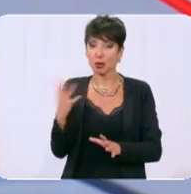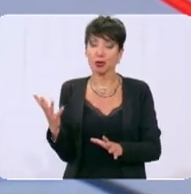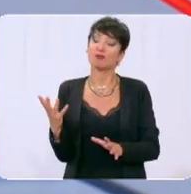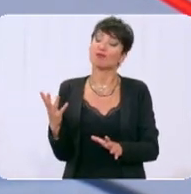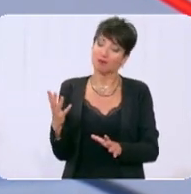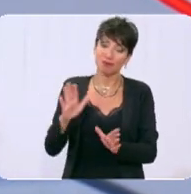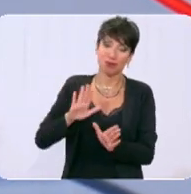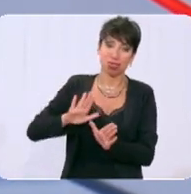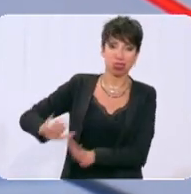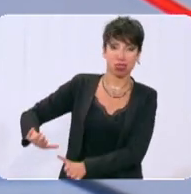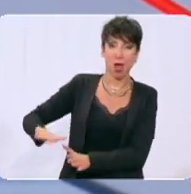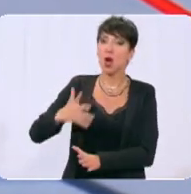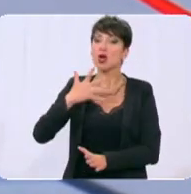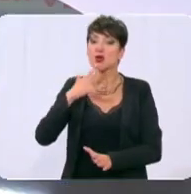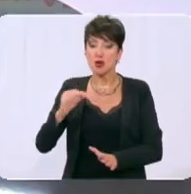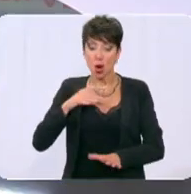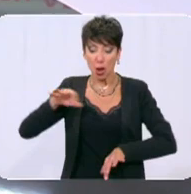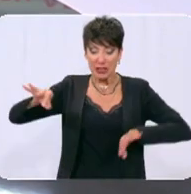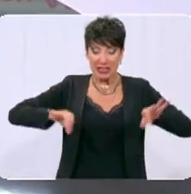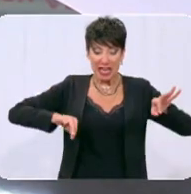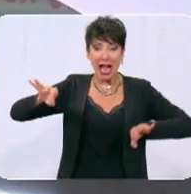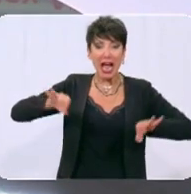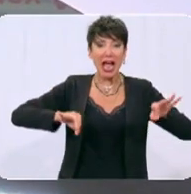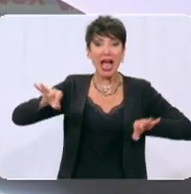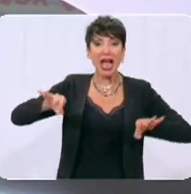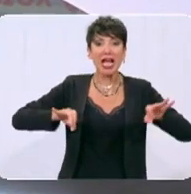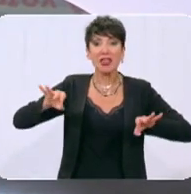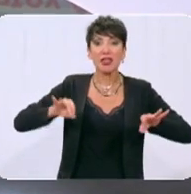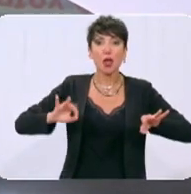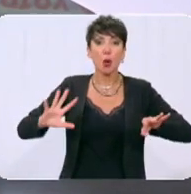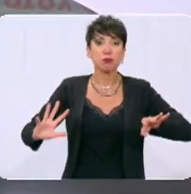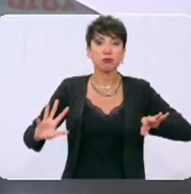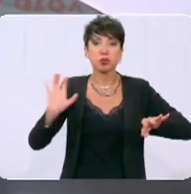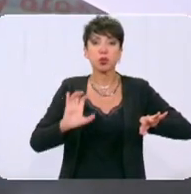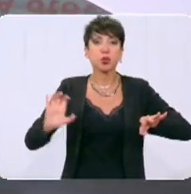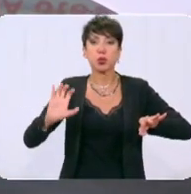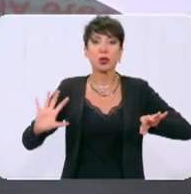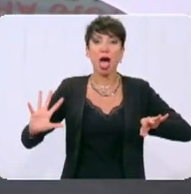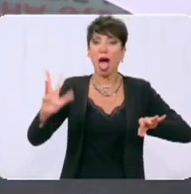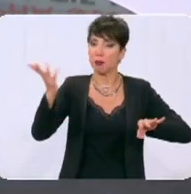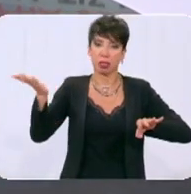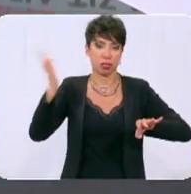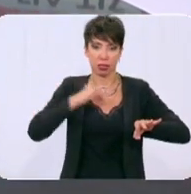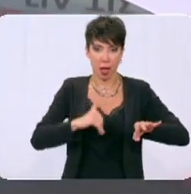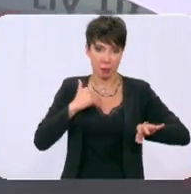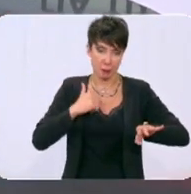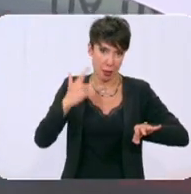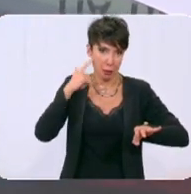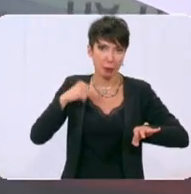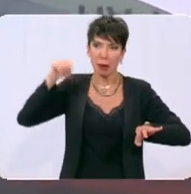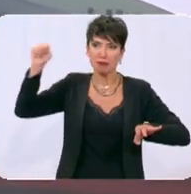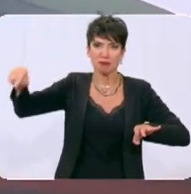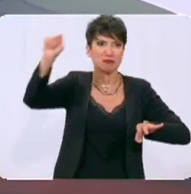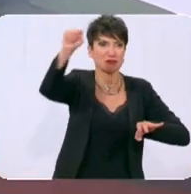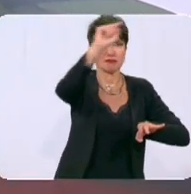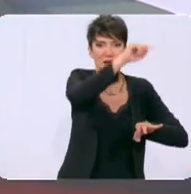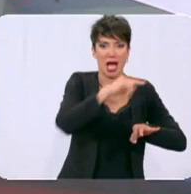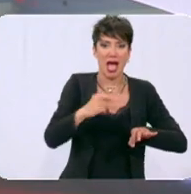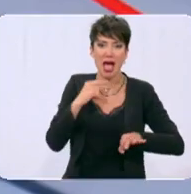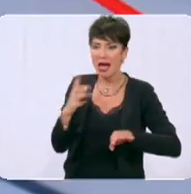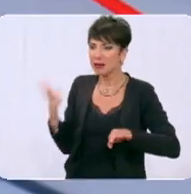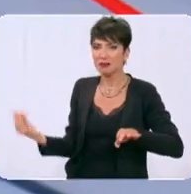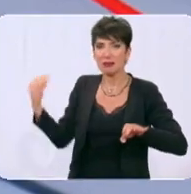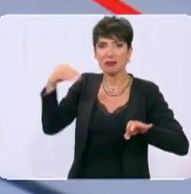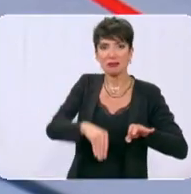ανάπτυξης. Ανεπτύξαν συγκεκριμένες περιοχές και αυτό το απαράμιλο φυσικό περιβάλλον, το γνωρίζετε εξάλλου, δεν εντάχθηκε ποτέ